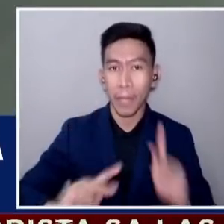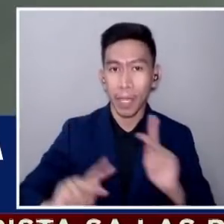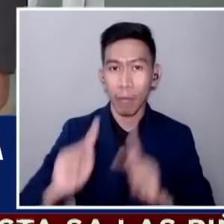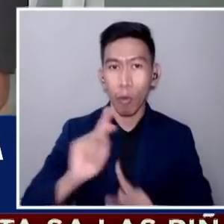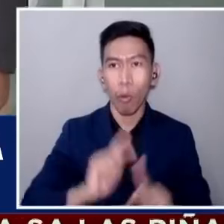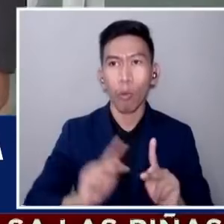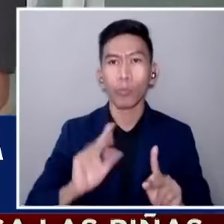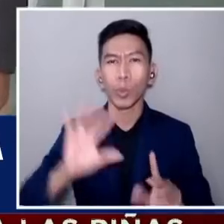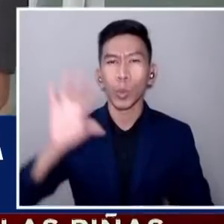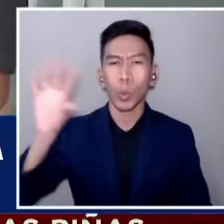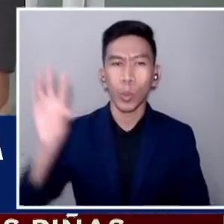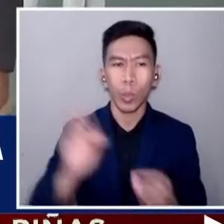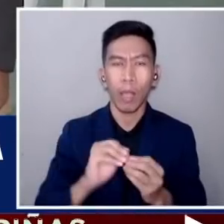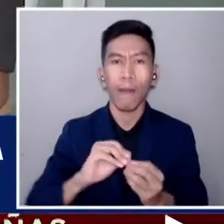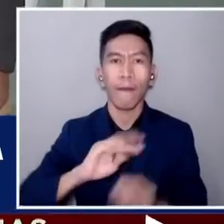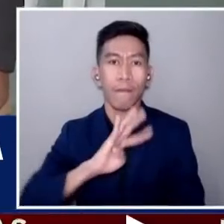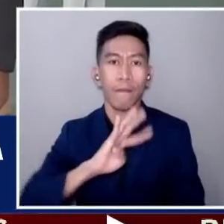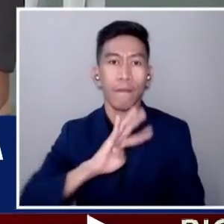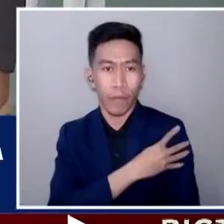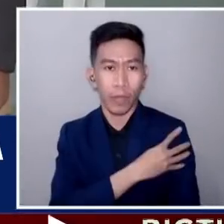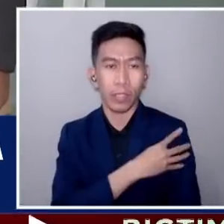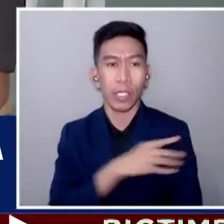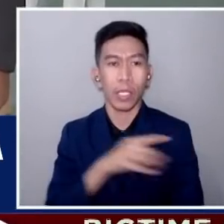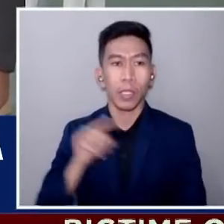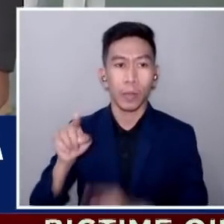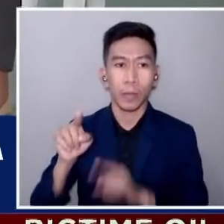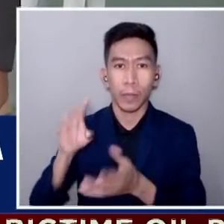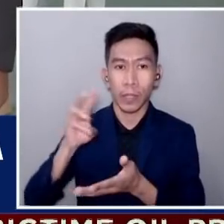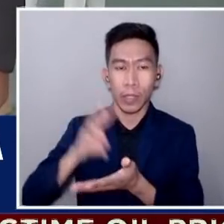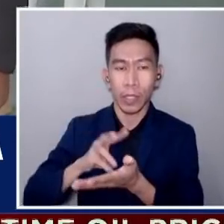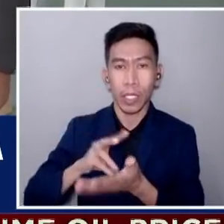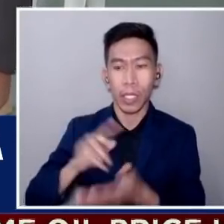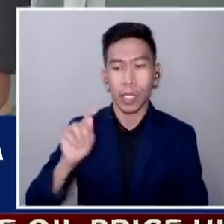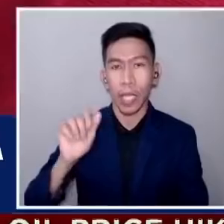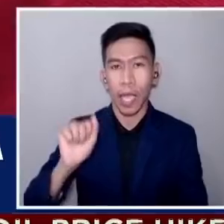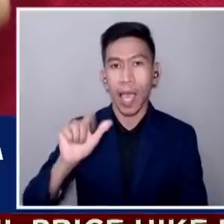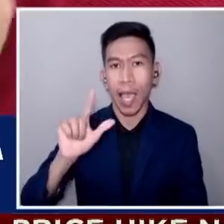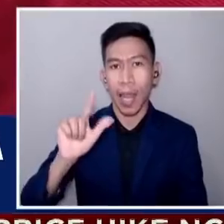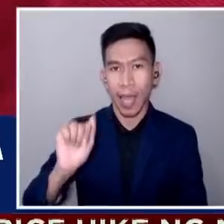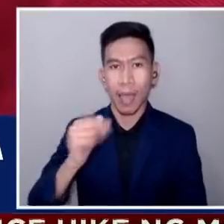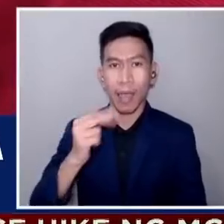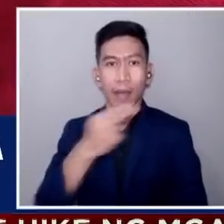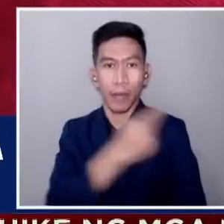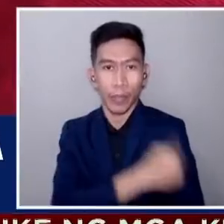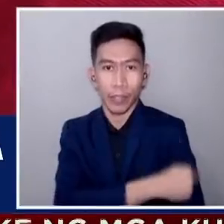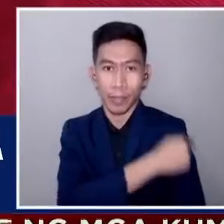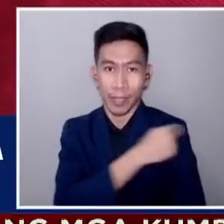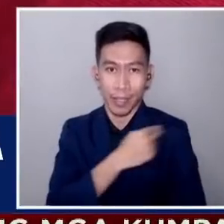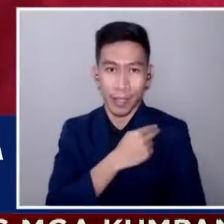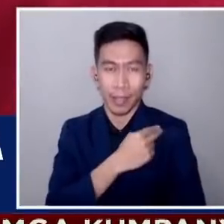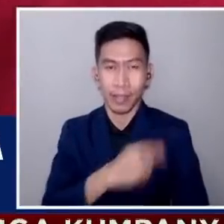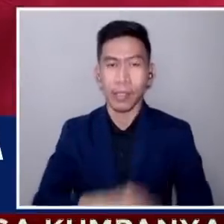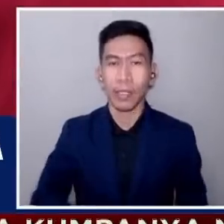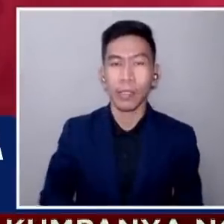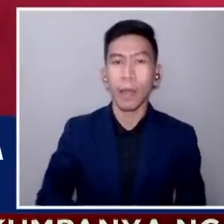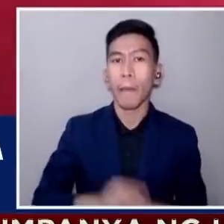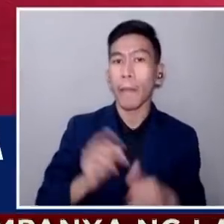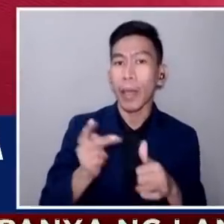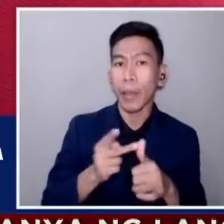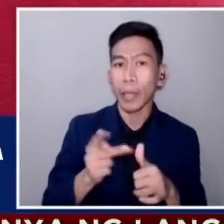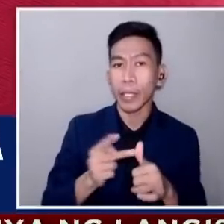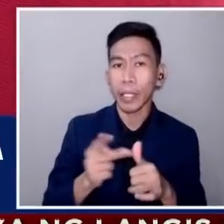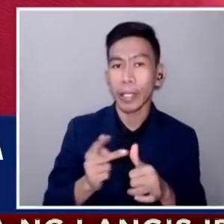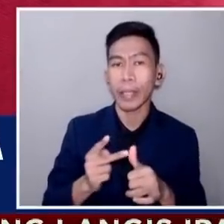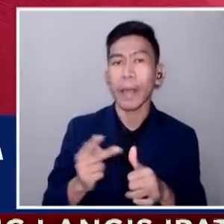sa Dr. Jose N. Rodriguez Memorial Hospital o Tala Hospital ngayong araw. Prioridad ang mga pasyente at health workers